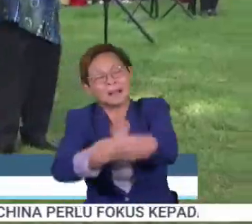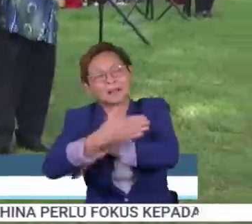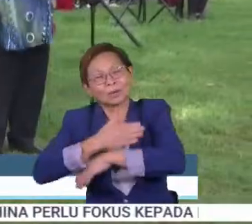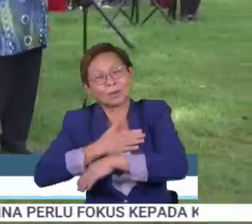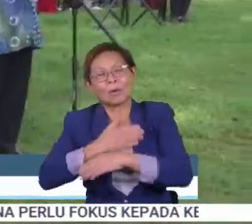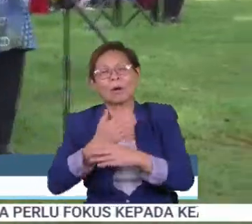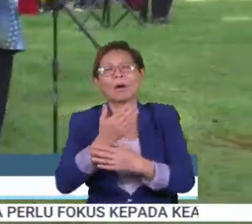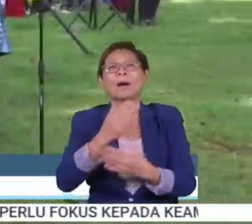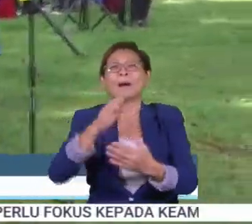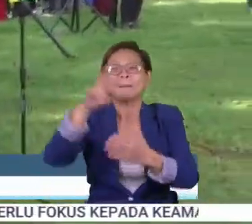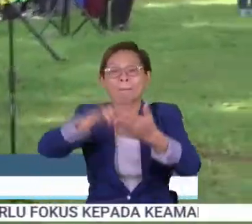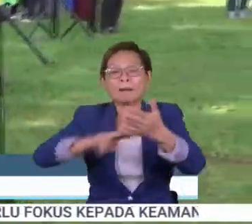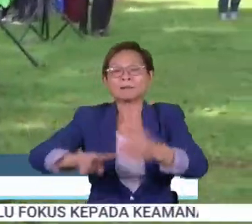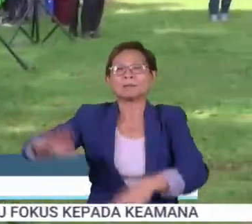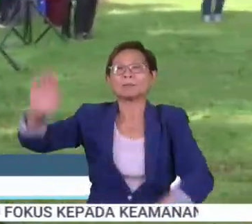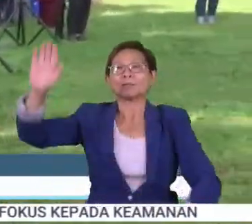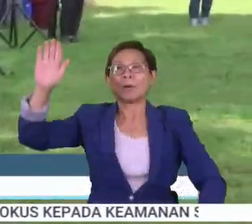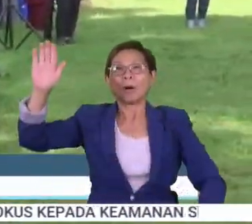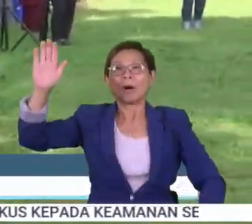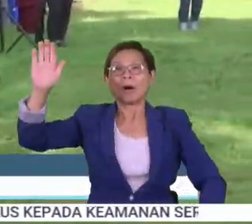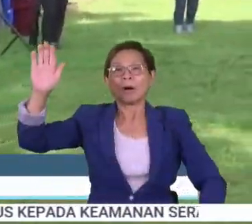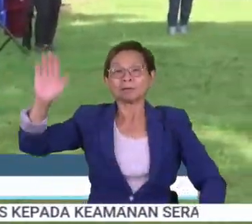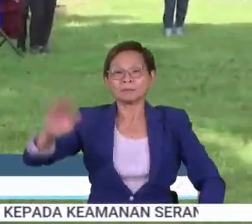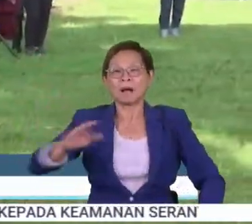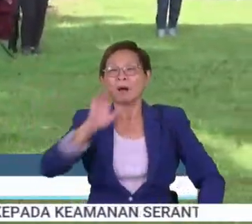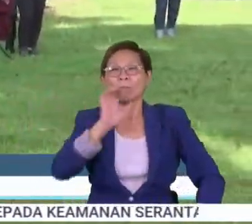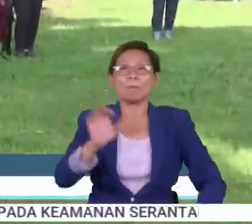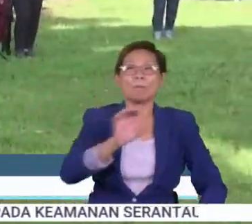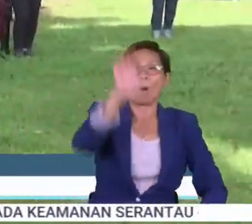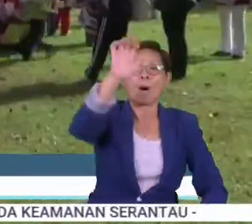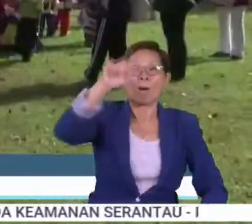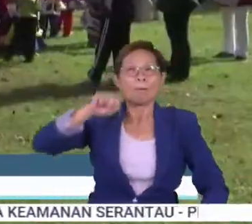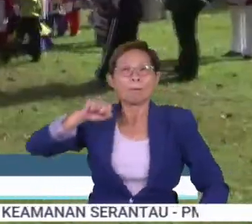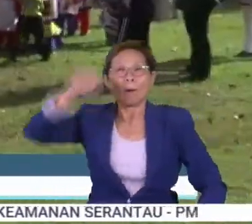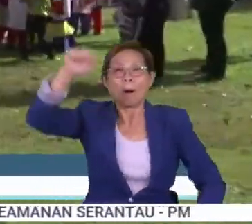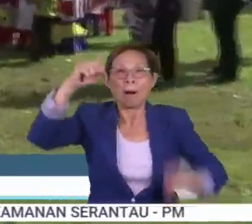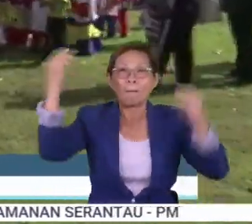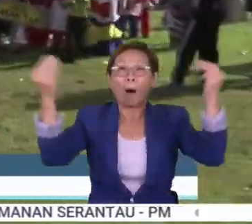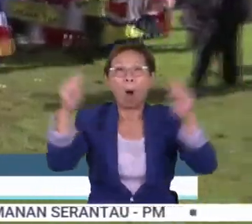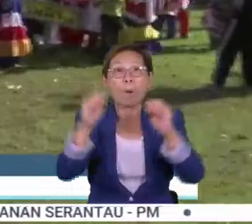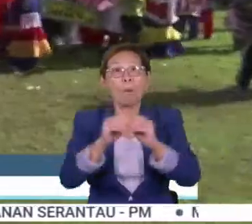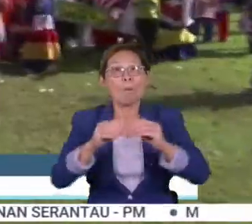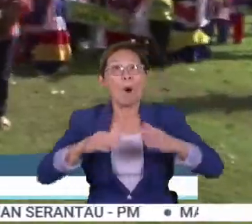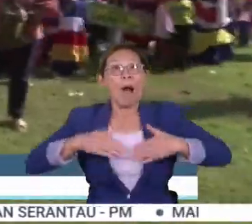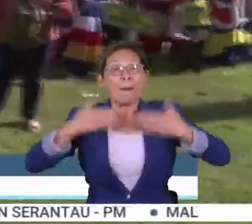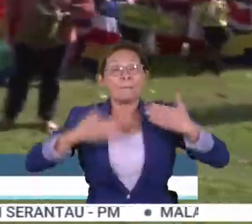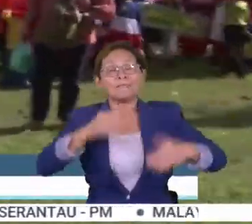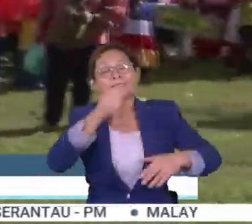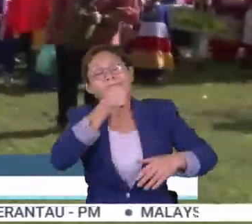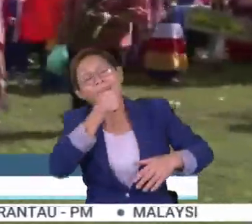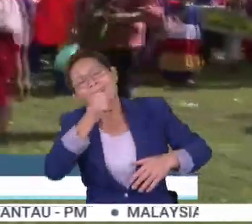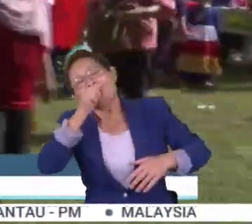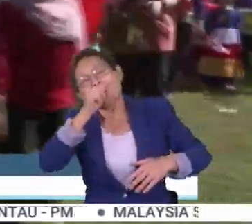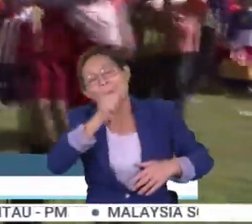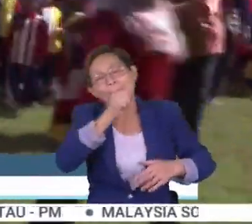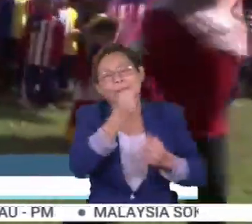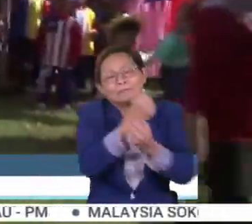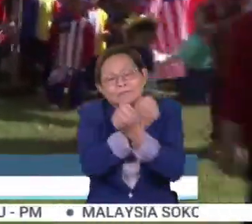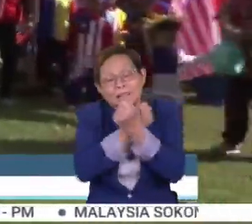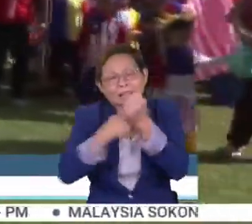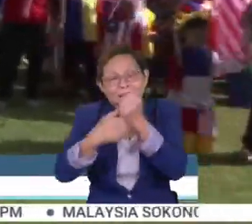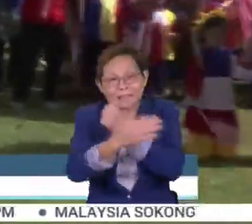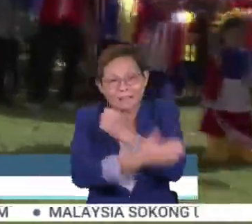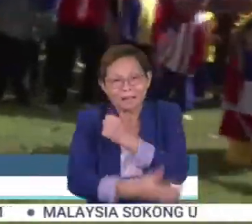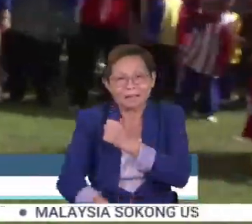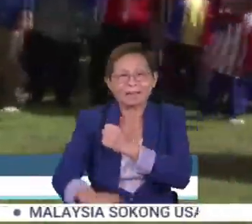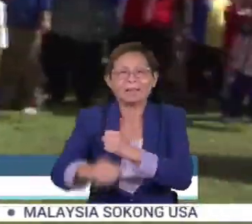bacaan ikrar rukun negara dan laungan merdeka. Majlis bertambah meriah dengan nyanyian lagu-lagu patriotik